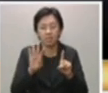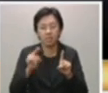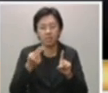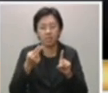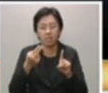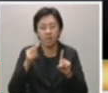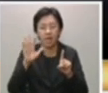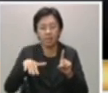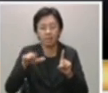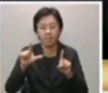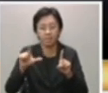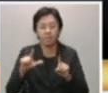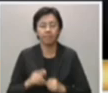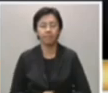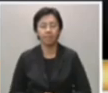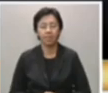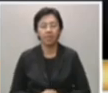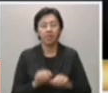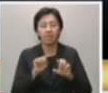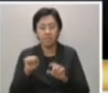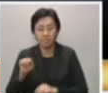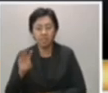145,000 ล้านบาทถึง